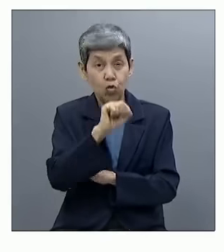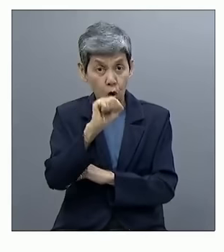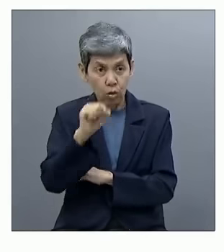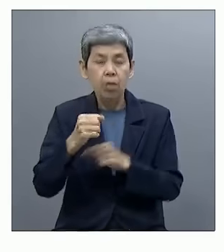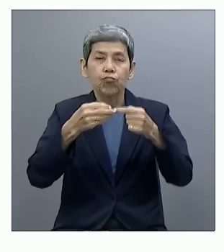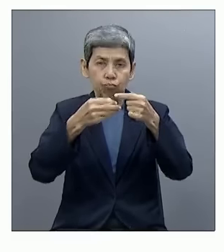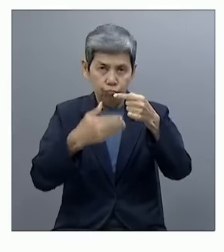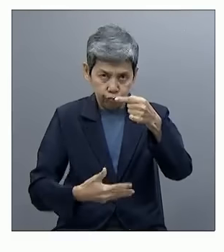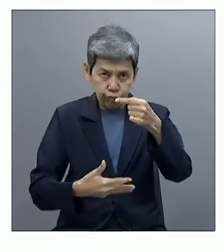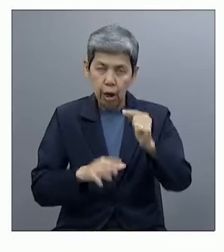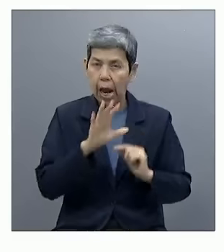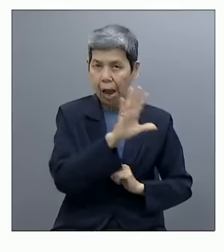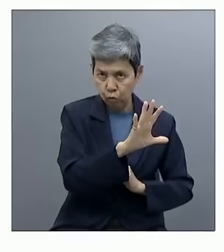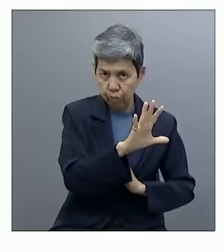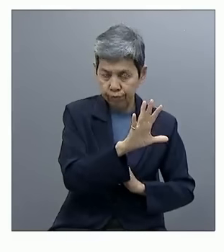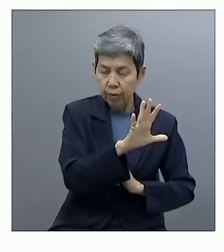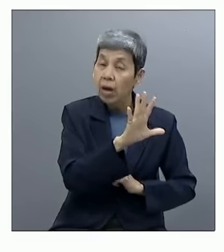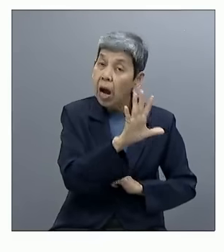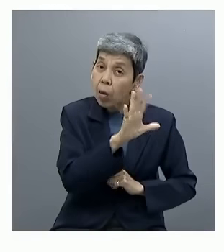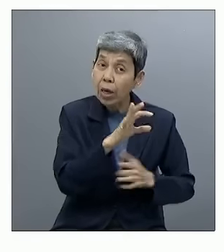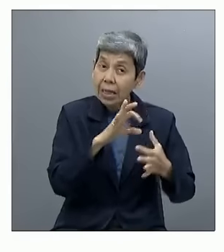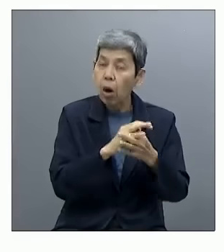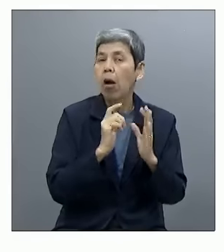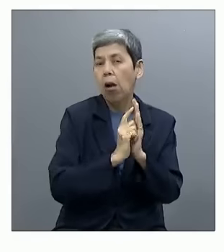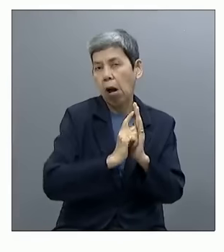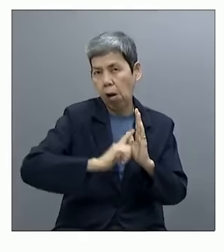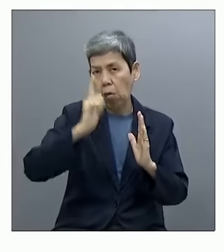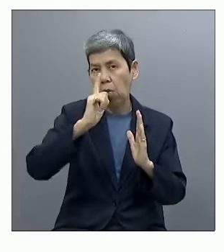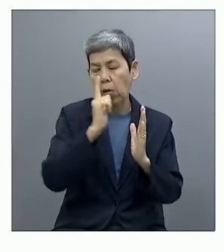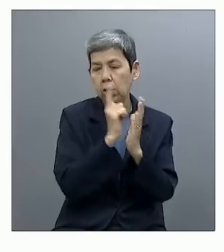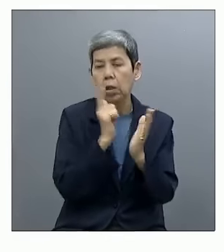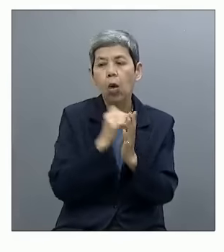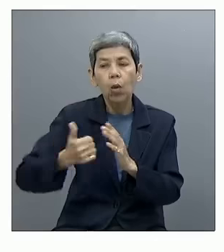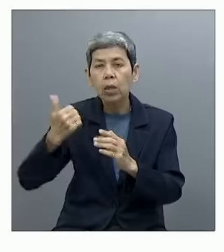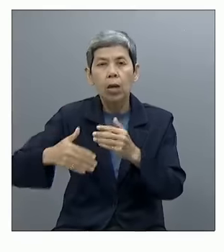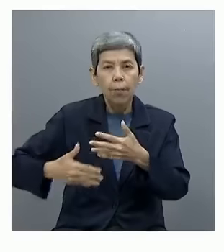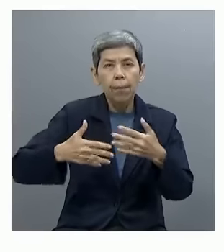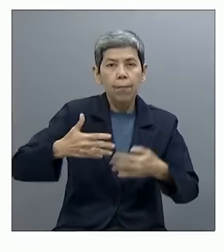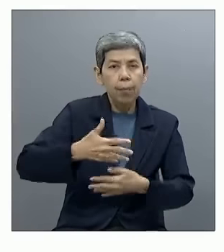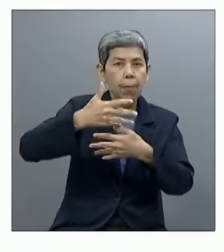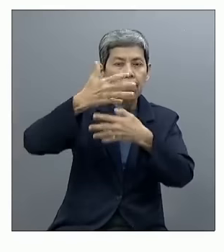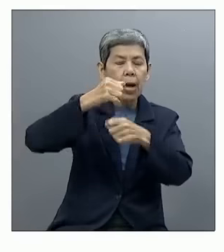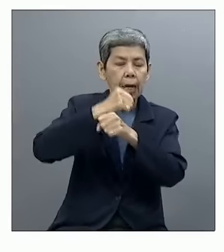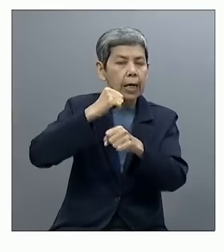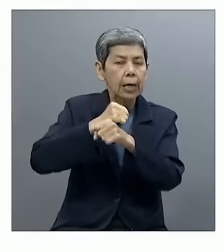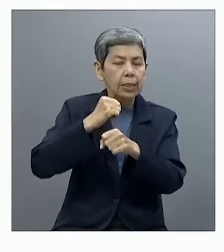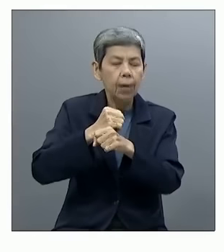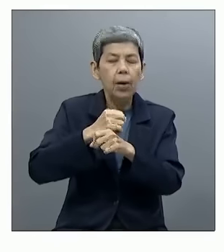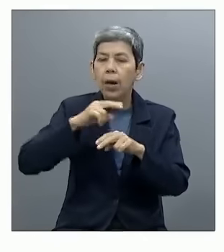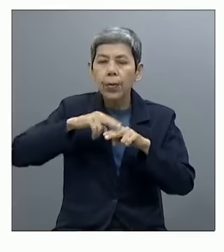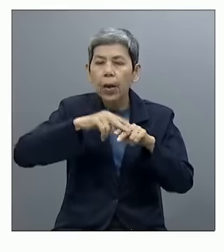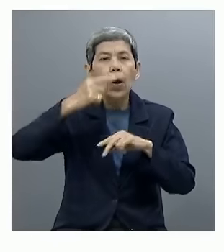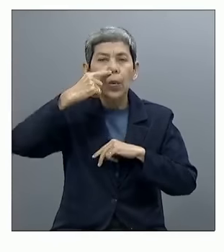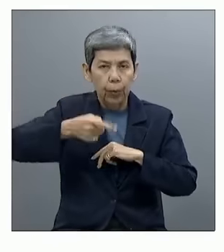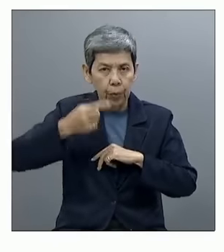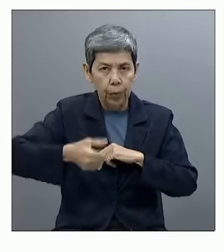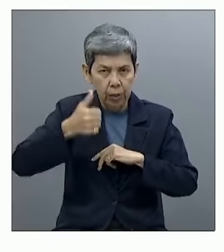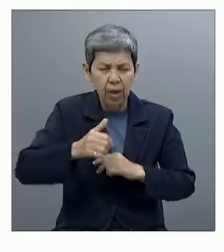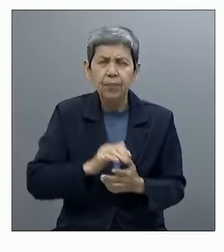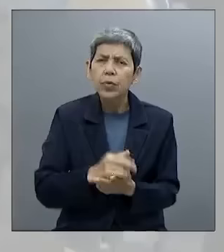ายชื่อ5คนซึ่งหมายถึงการลาออกขยับให้คนอื่นขึ้นมาแทนที่จะได้ไม่เสียเก้าอี้ส.ส.ค่ะเห